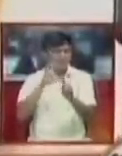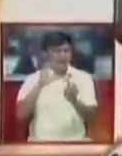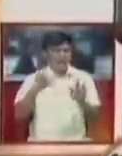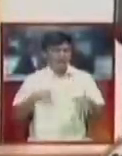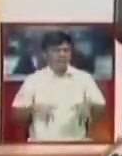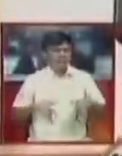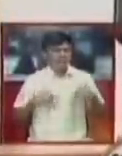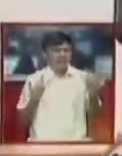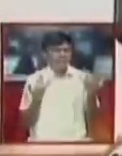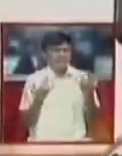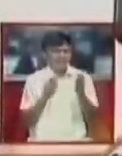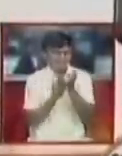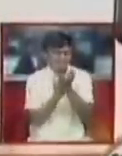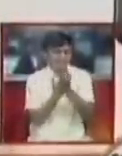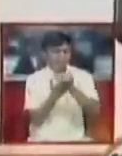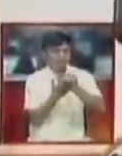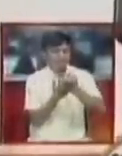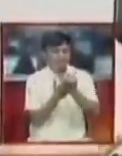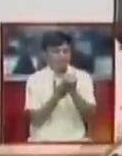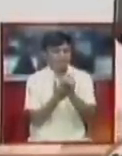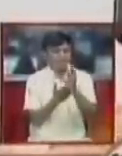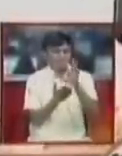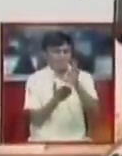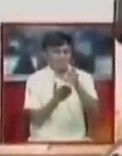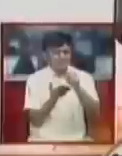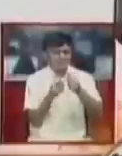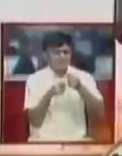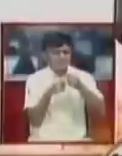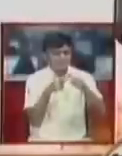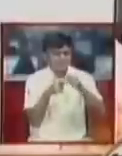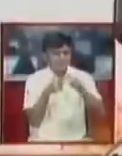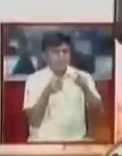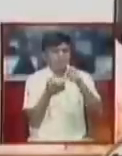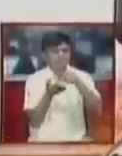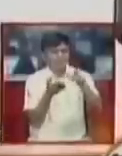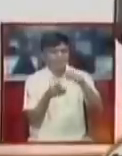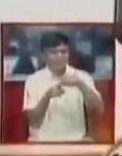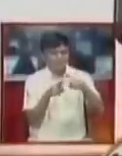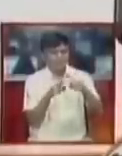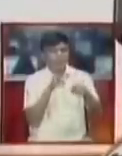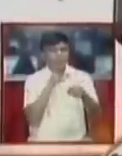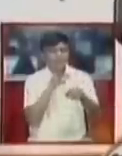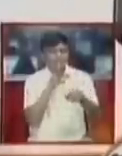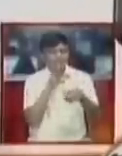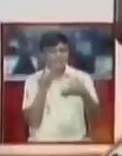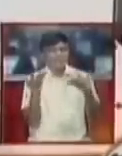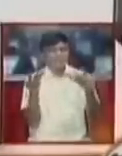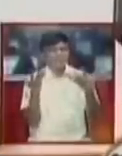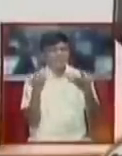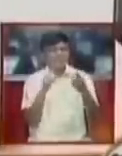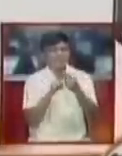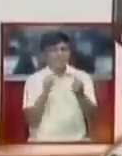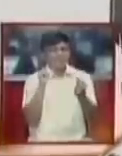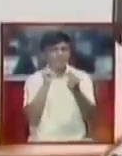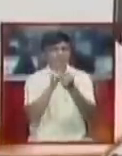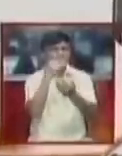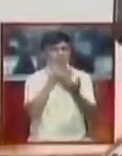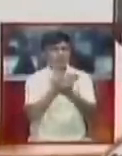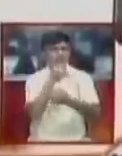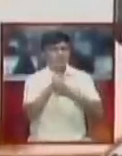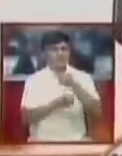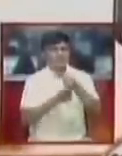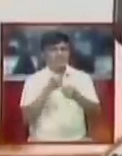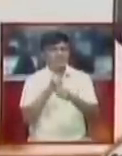Paano kaya niya ito pagkakasin sa tubig, kurente at pagkain araw-araw? Ang ating pong tugon, pagsapit ng bagong taon, hindi